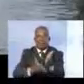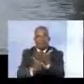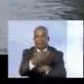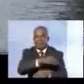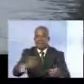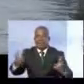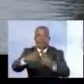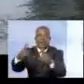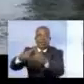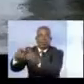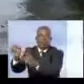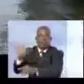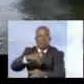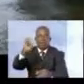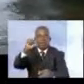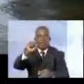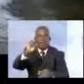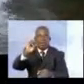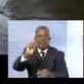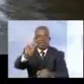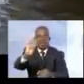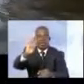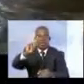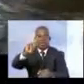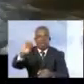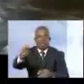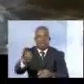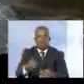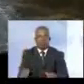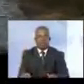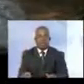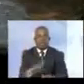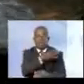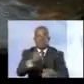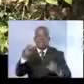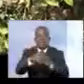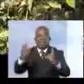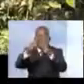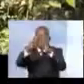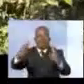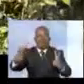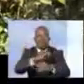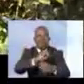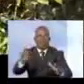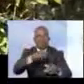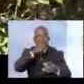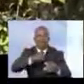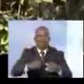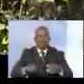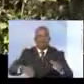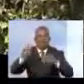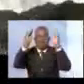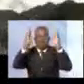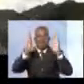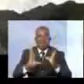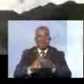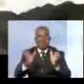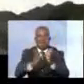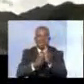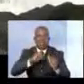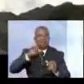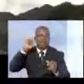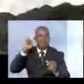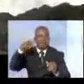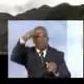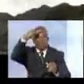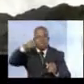Nawa paraît un grand fleuve tranquille. Mais plus on le remonte, on le découvre dans toute sa réalité. C'est